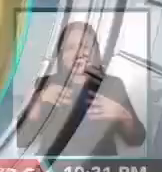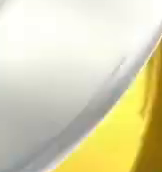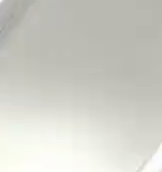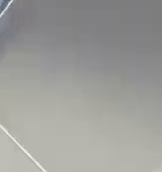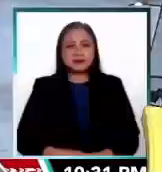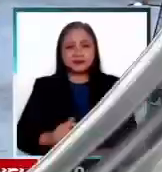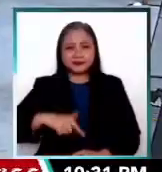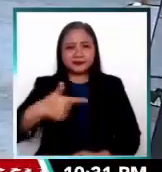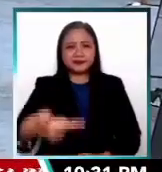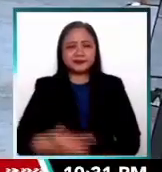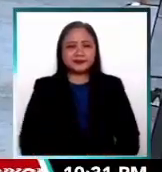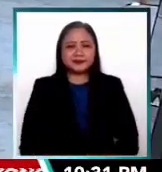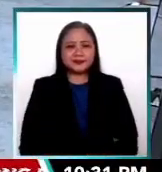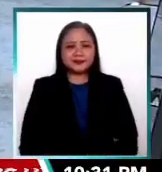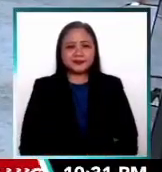Gonzalez.